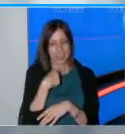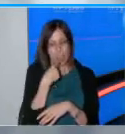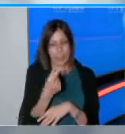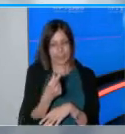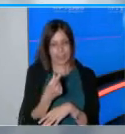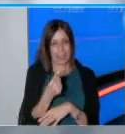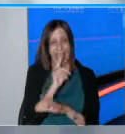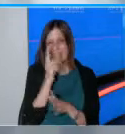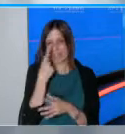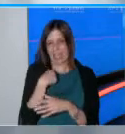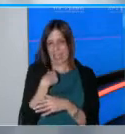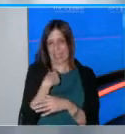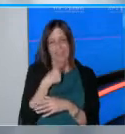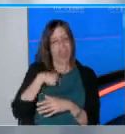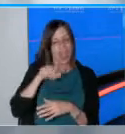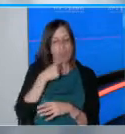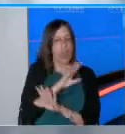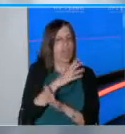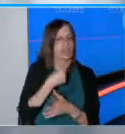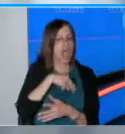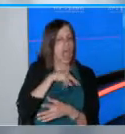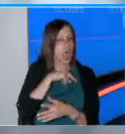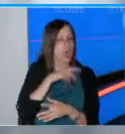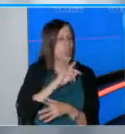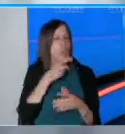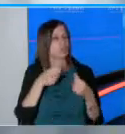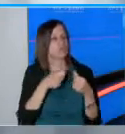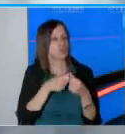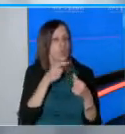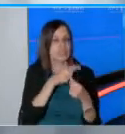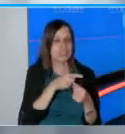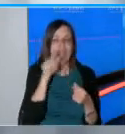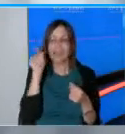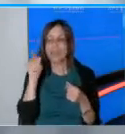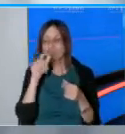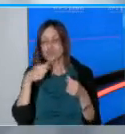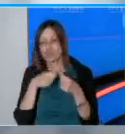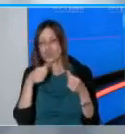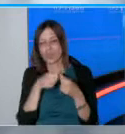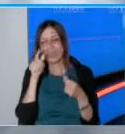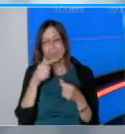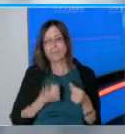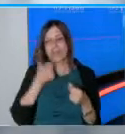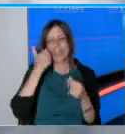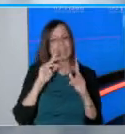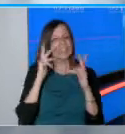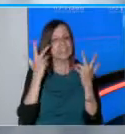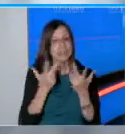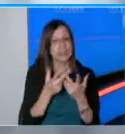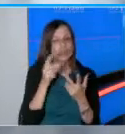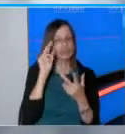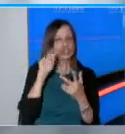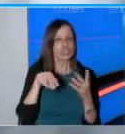לך, אל תגיד לנו אין אחריות. אנחנו לא קשורים לזה. רגע, אני... אתם קשורים, אתם מנהיגי ציבור.